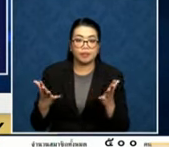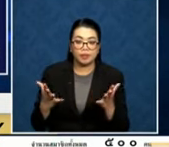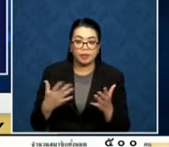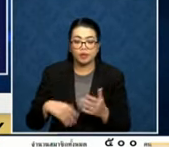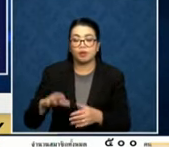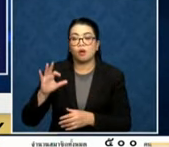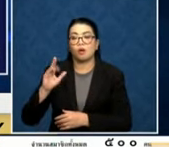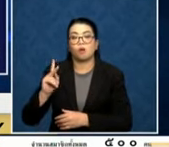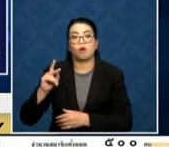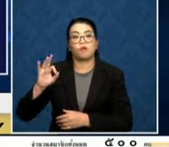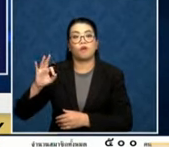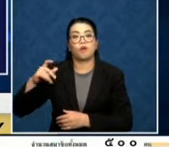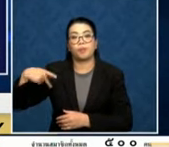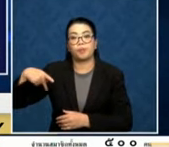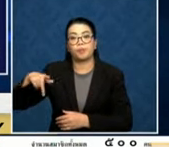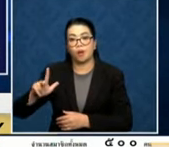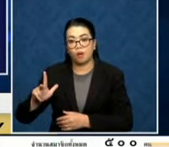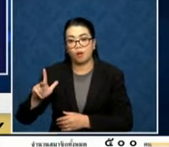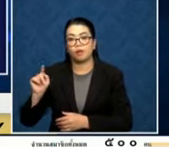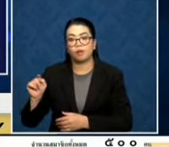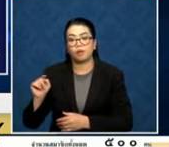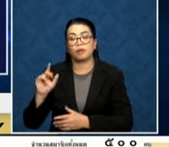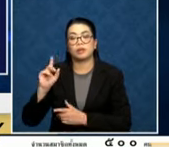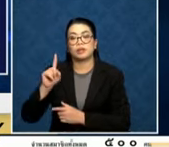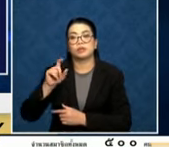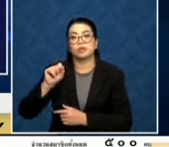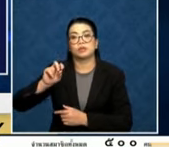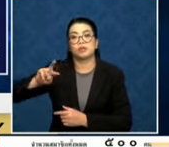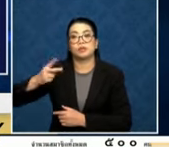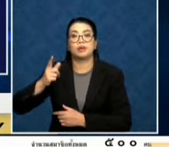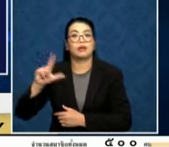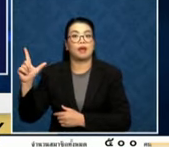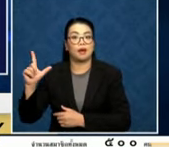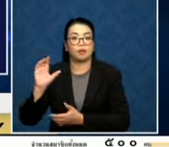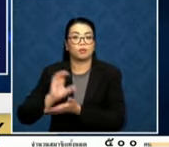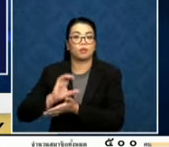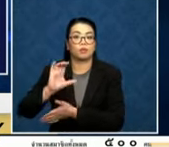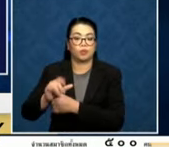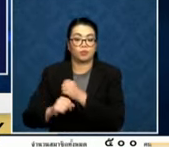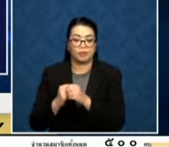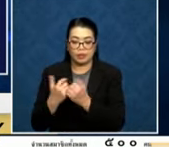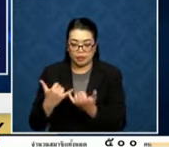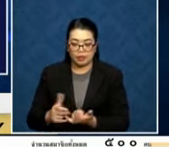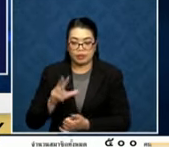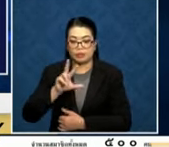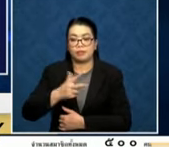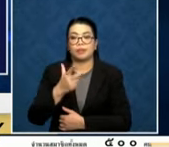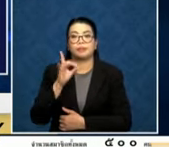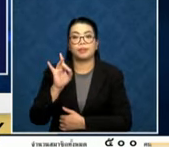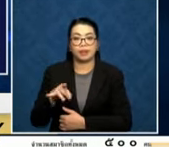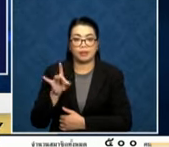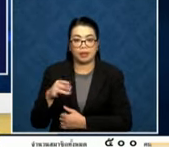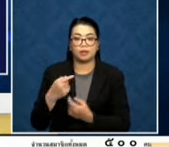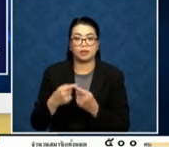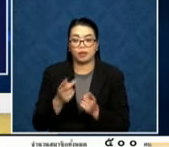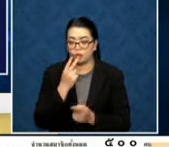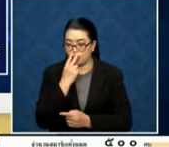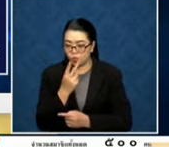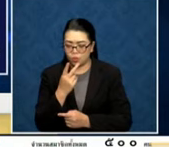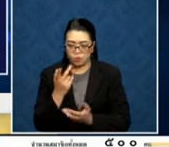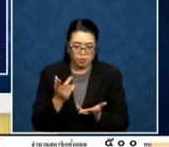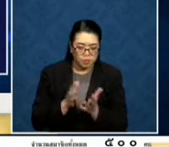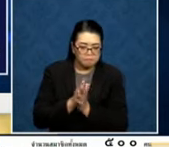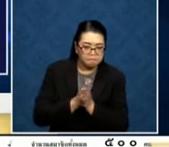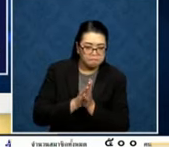กฟพครับที่เขียนไว้ว่ากรอบวงเงิน120,000ล้านบาทโดยจัดลงทุนในปีนี้38,000แต่เราก็ต้องต้องมานั่ง